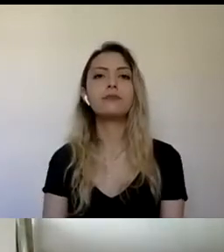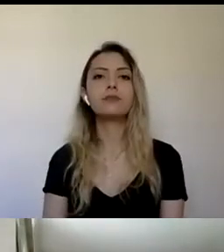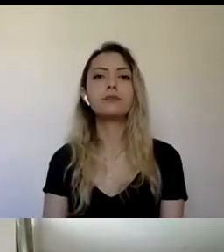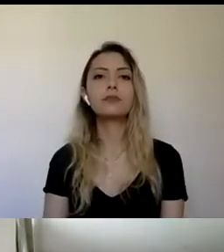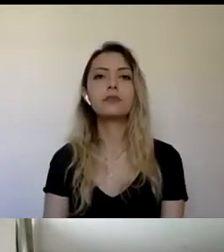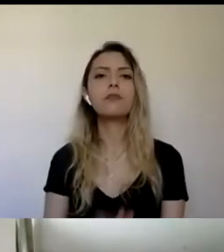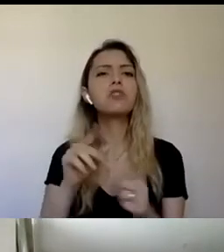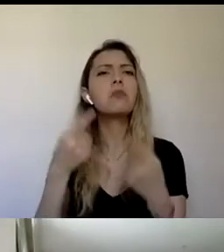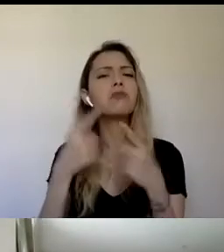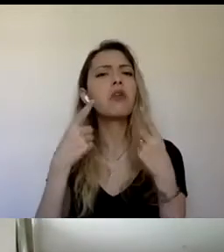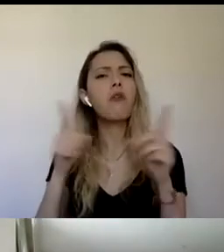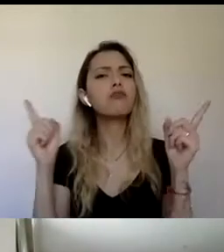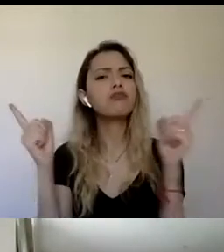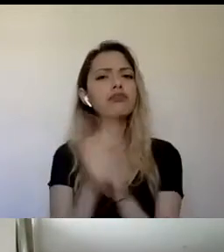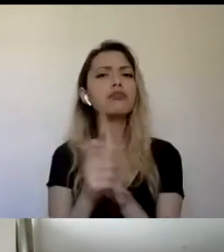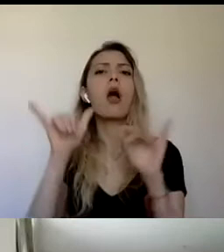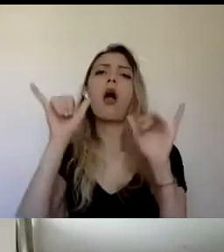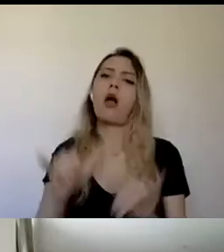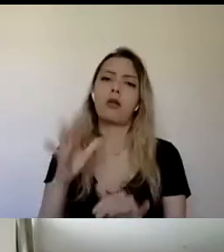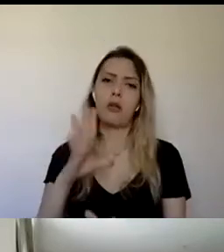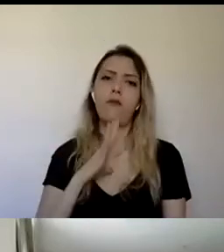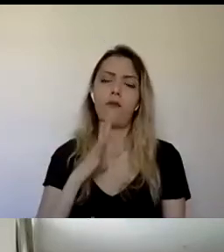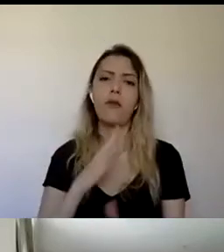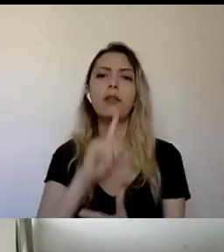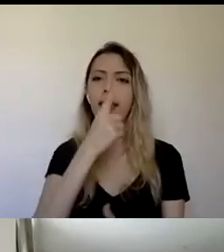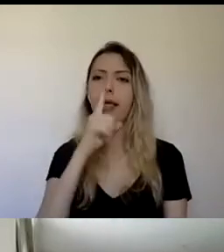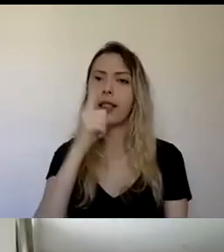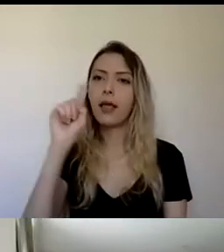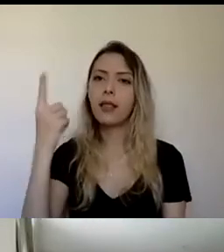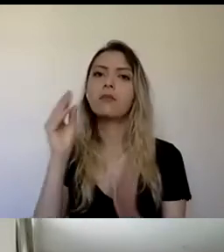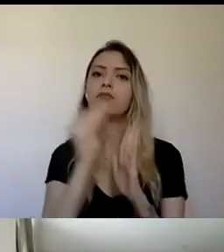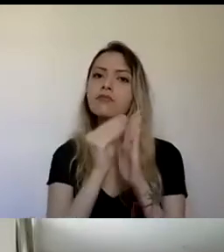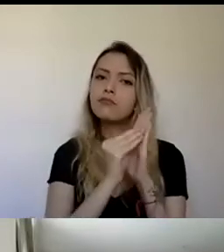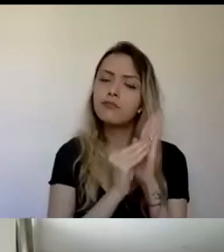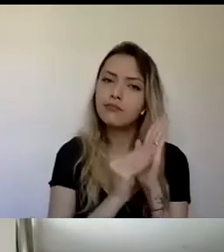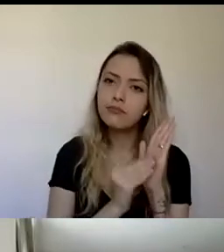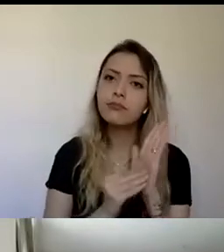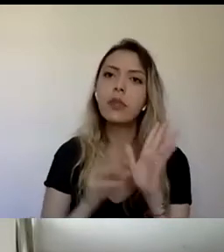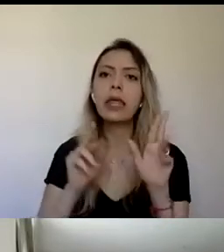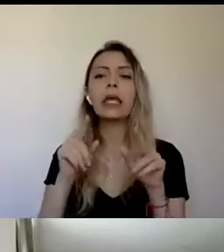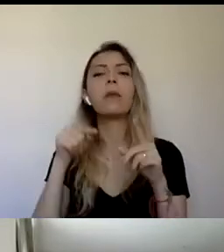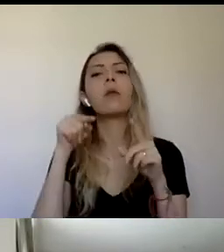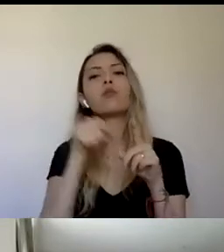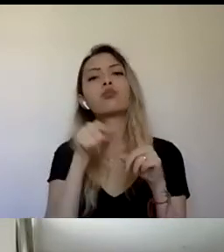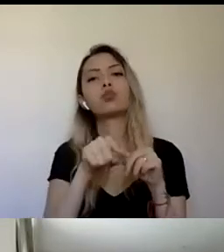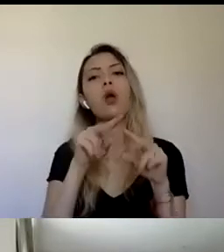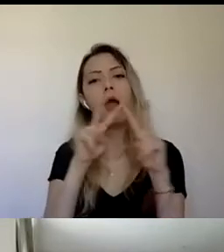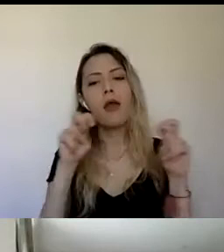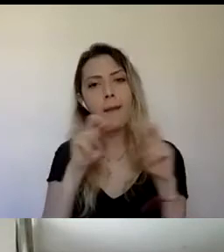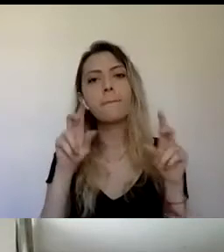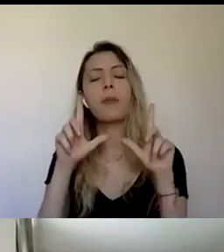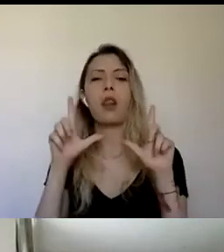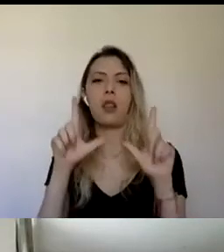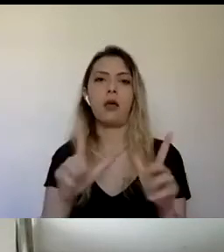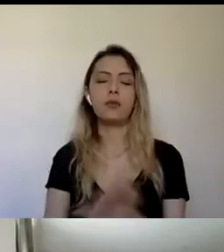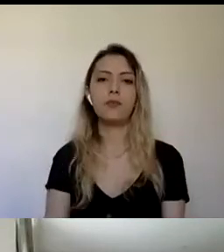gibi bu hakkın aslında teker teker bir paket halindeki bu hakkı bu genel yorumları